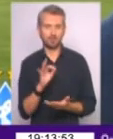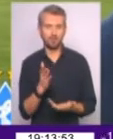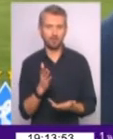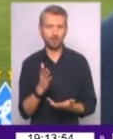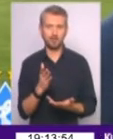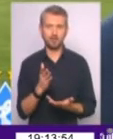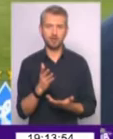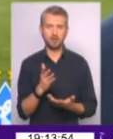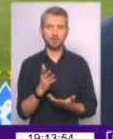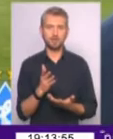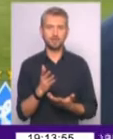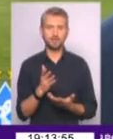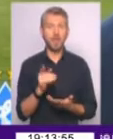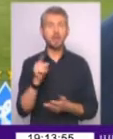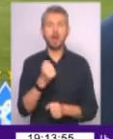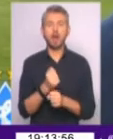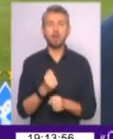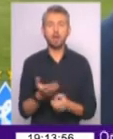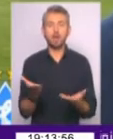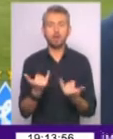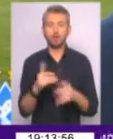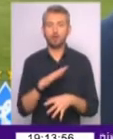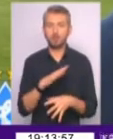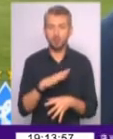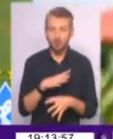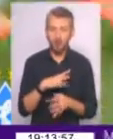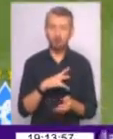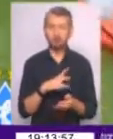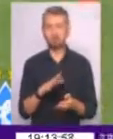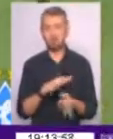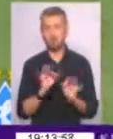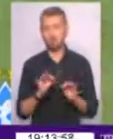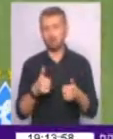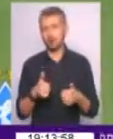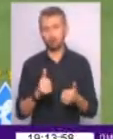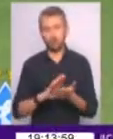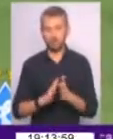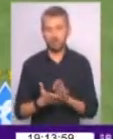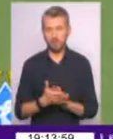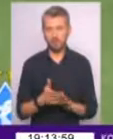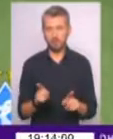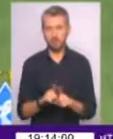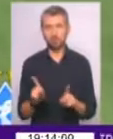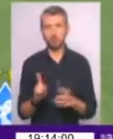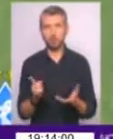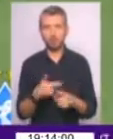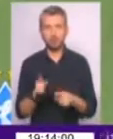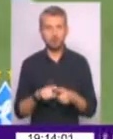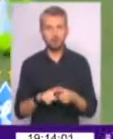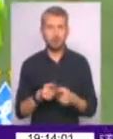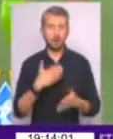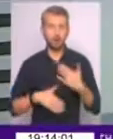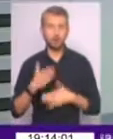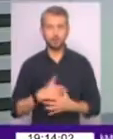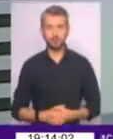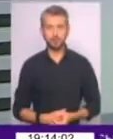главное, та работа, которая сегодня была, она проходила в хорошей атмосфере такой. Так что это и радует.